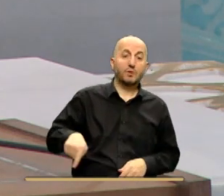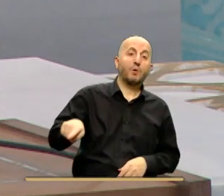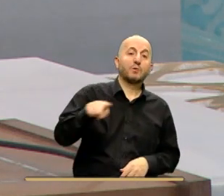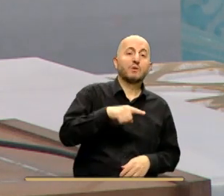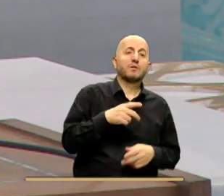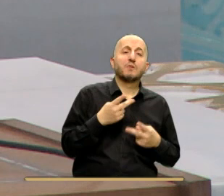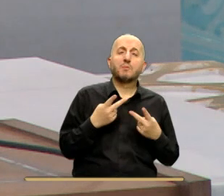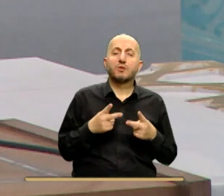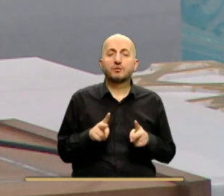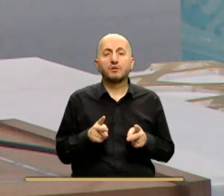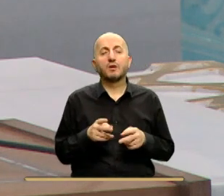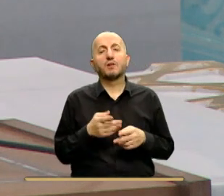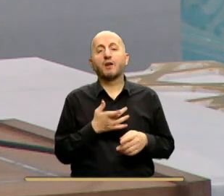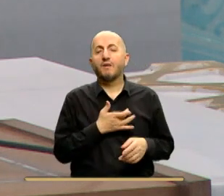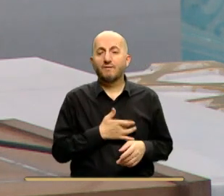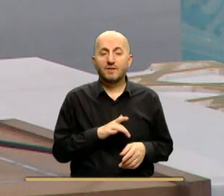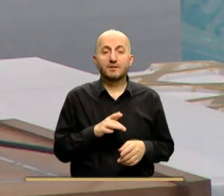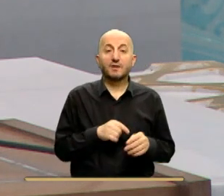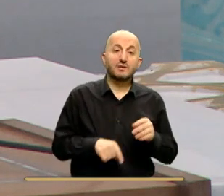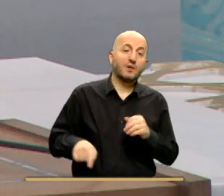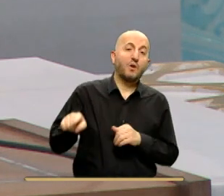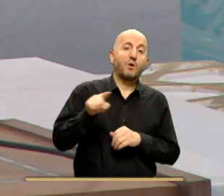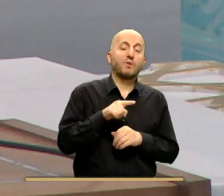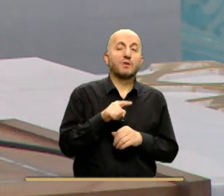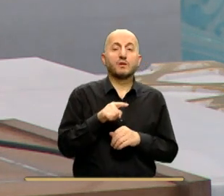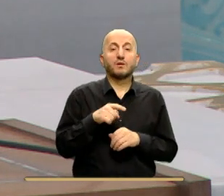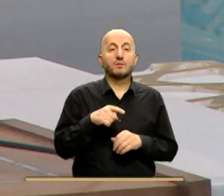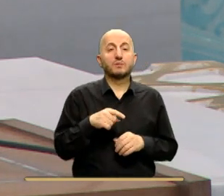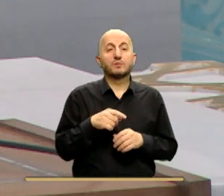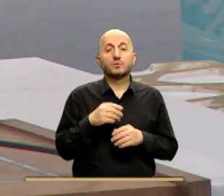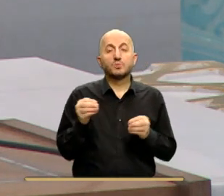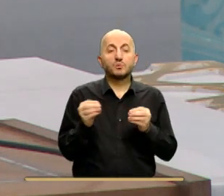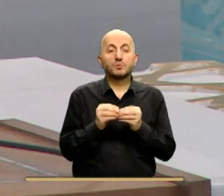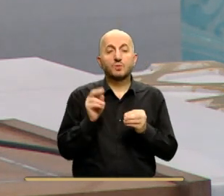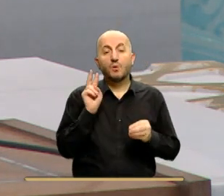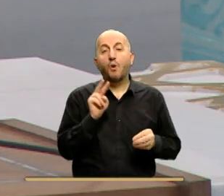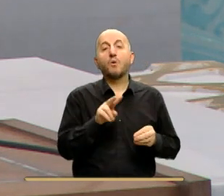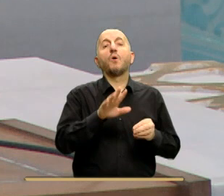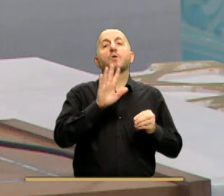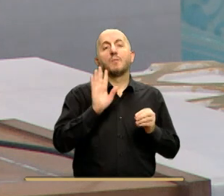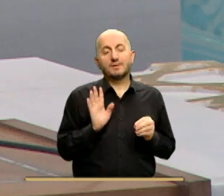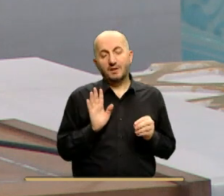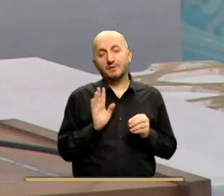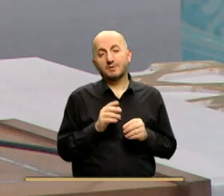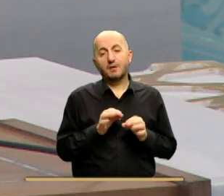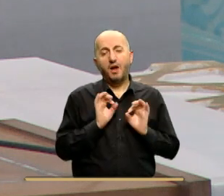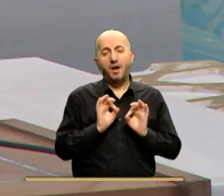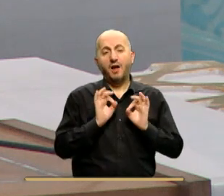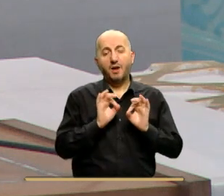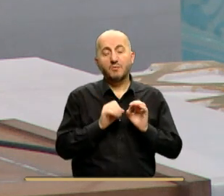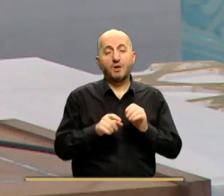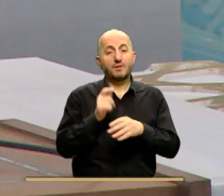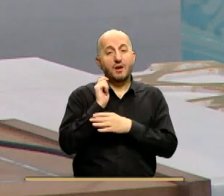bağışlayarak, affederek, onları potansiyel suçlu görmeden sürekli onlara